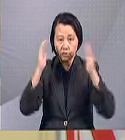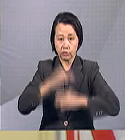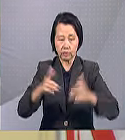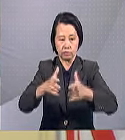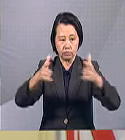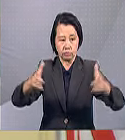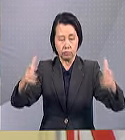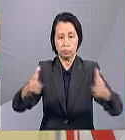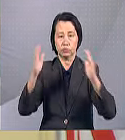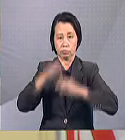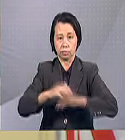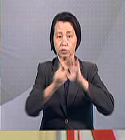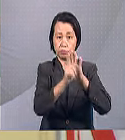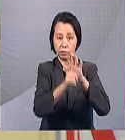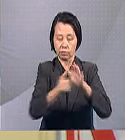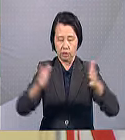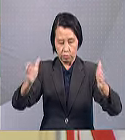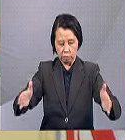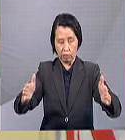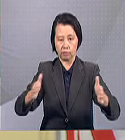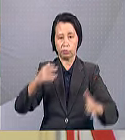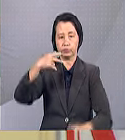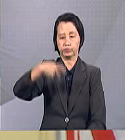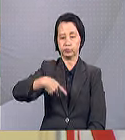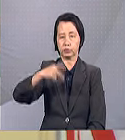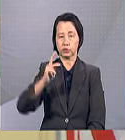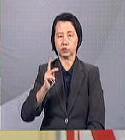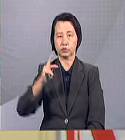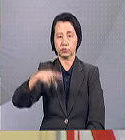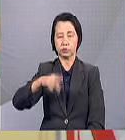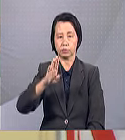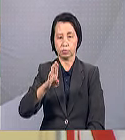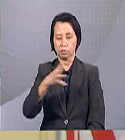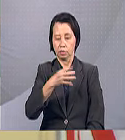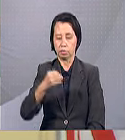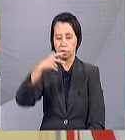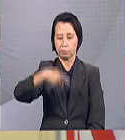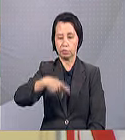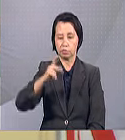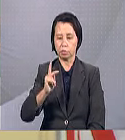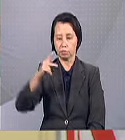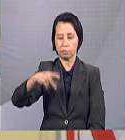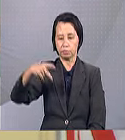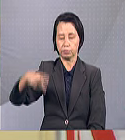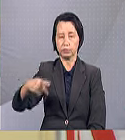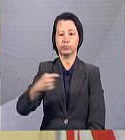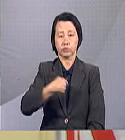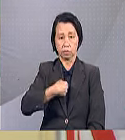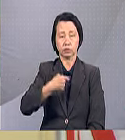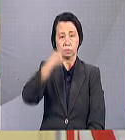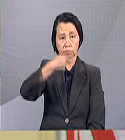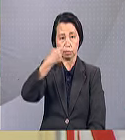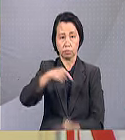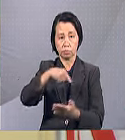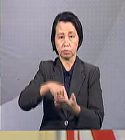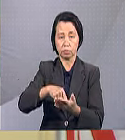solat berjemaah dalam tempoh perintah kawalan pergerakan bersyarat dan juga pemulihan yang saya nyatakan ini